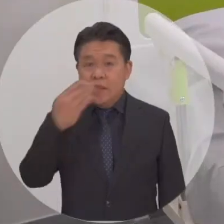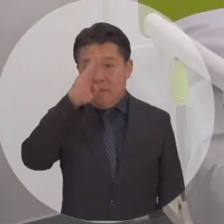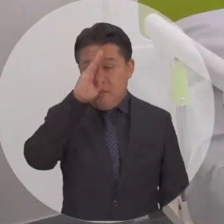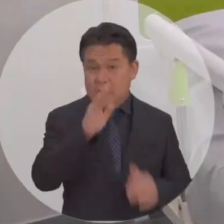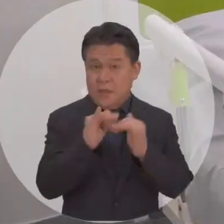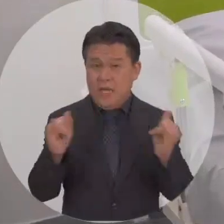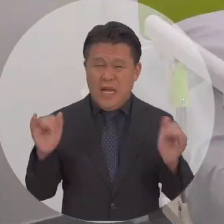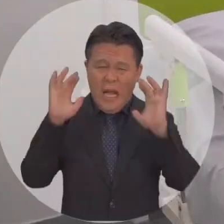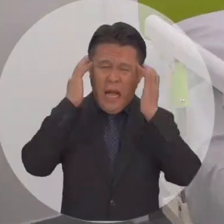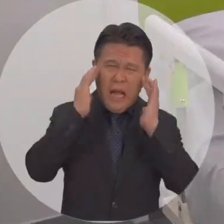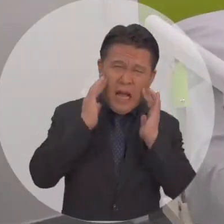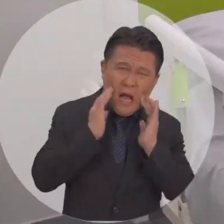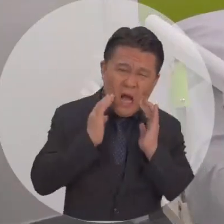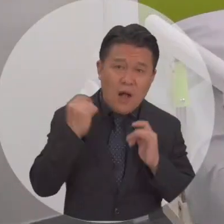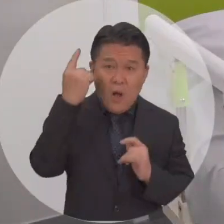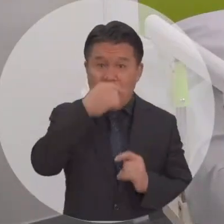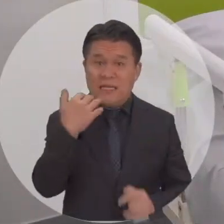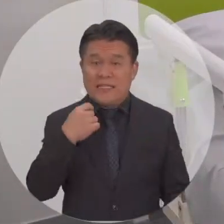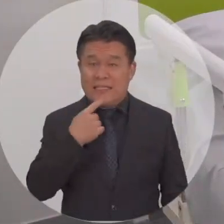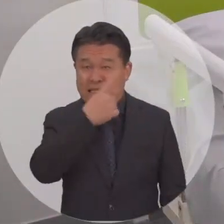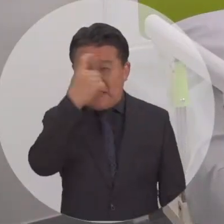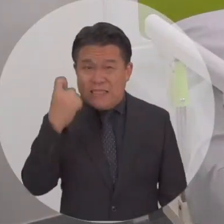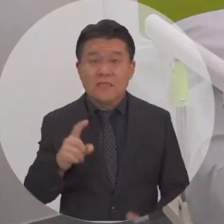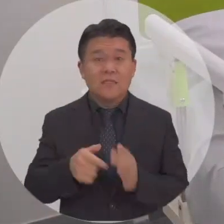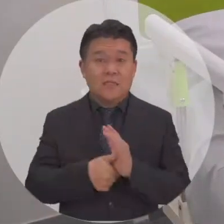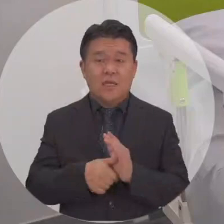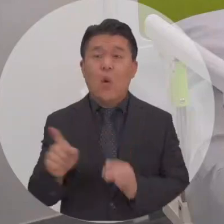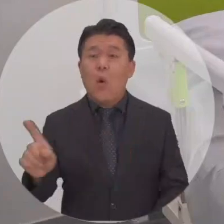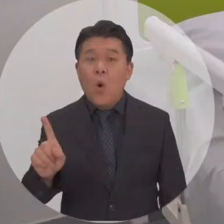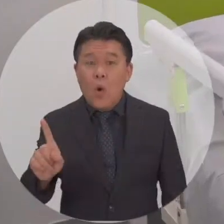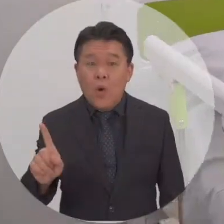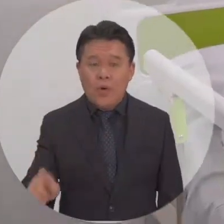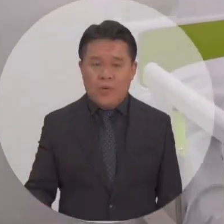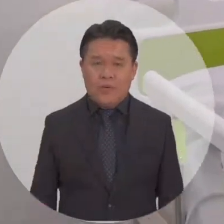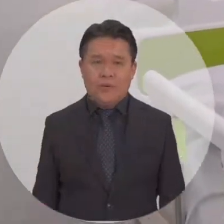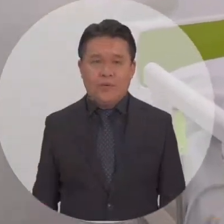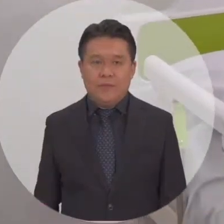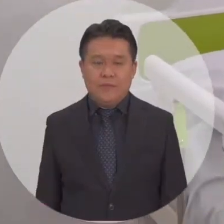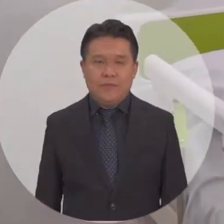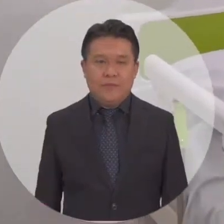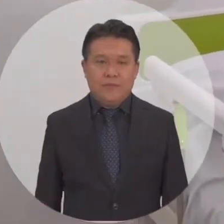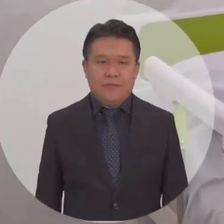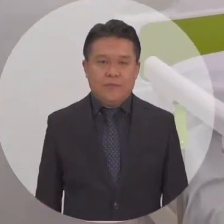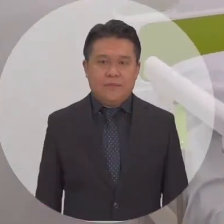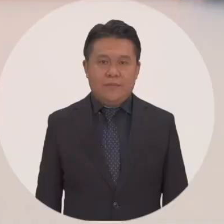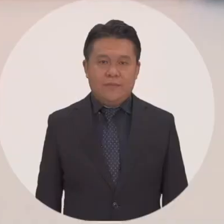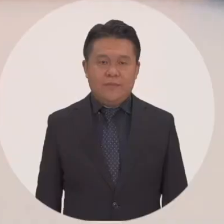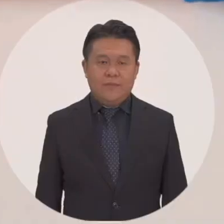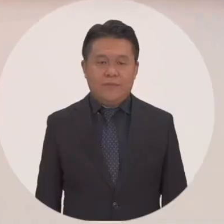당뇨 환자가 식은땀이 나고 얼굴이 하얗게 변했을 경우 대응 방법입니다.